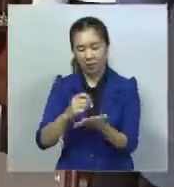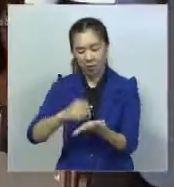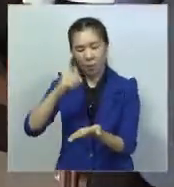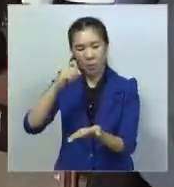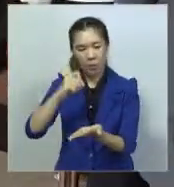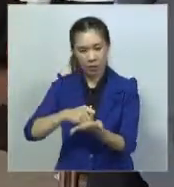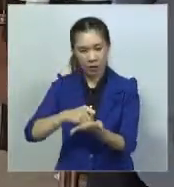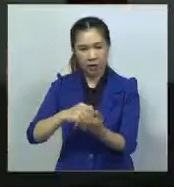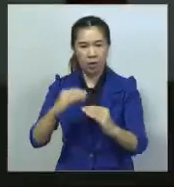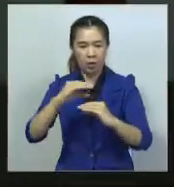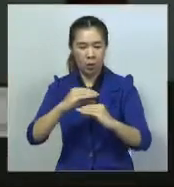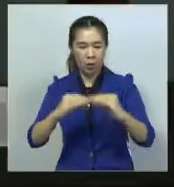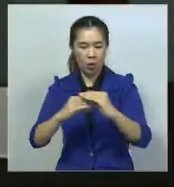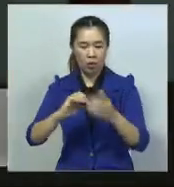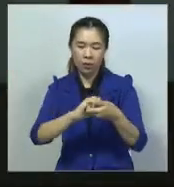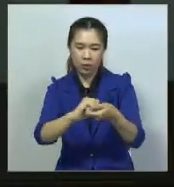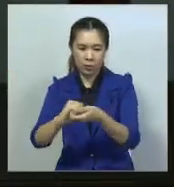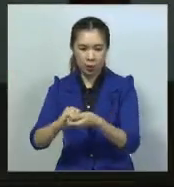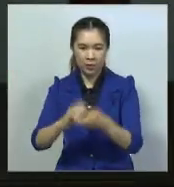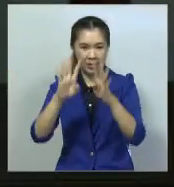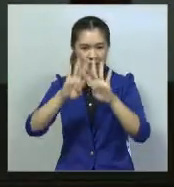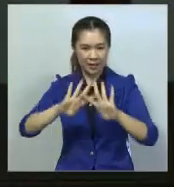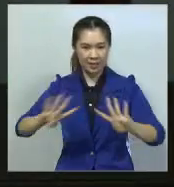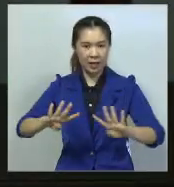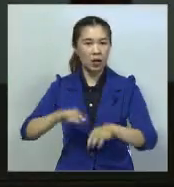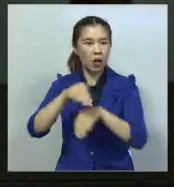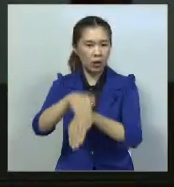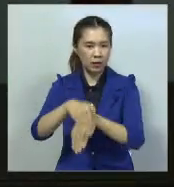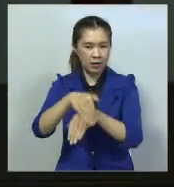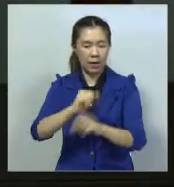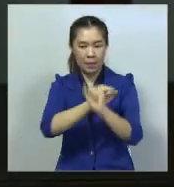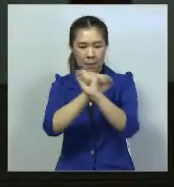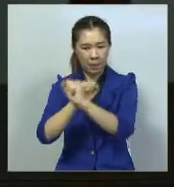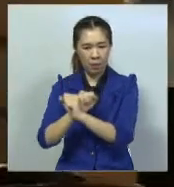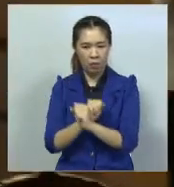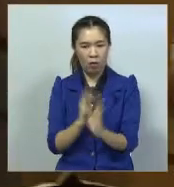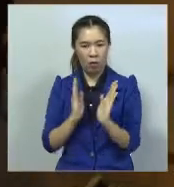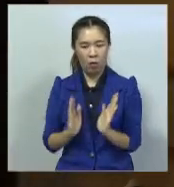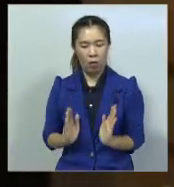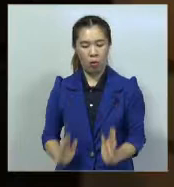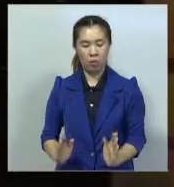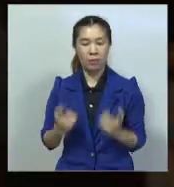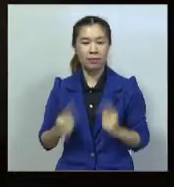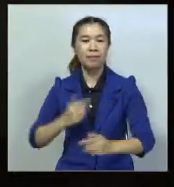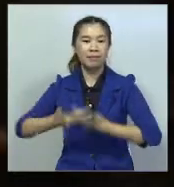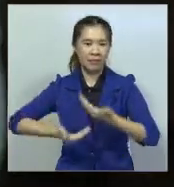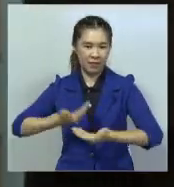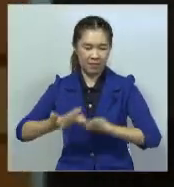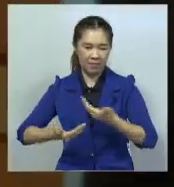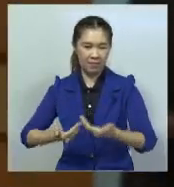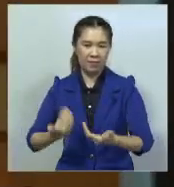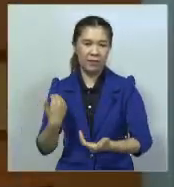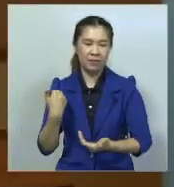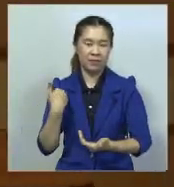ว่าด้วยโครงการความร่วมมืออาเซียนออสเตรเลียเพื่อต่อต้านการค้ามนุษย์ซึ่งมีนางสุภัทราศรีไ